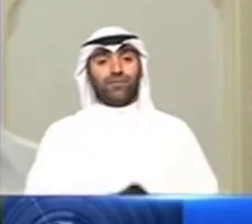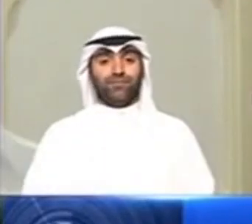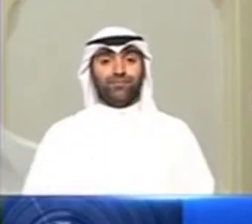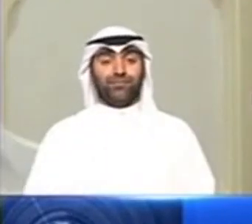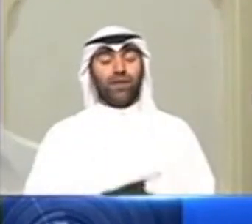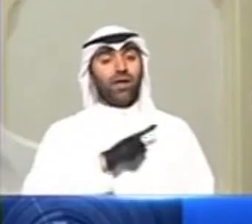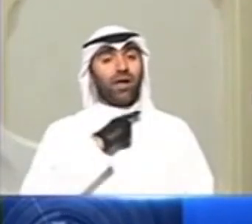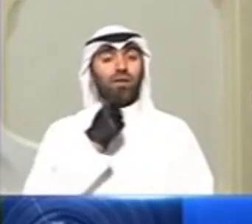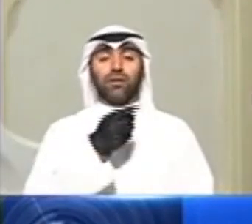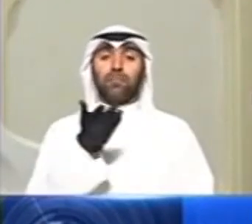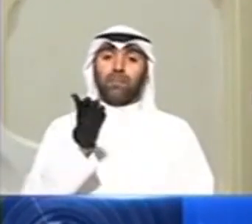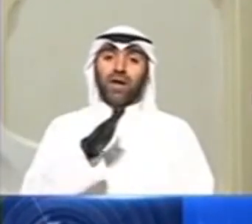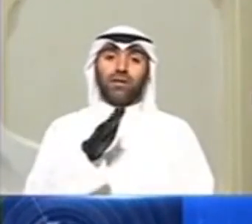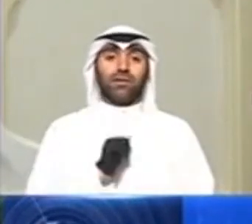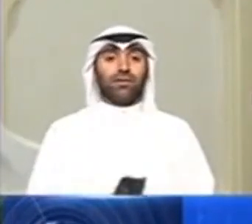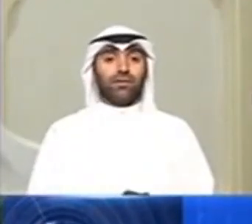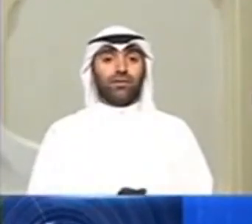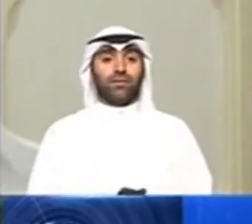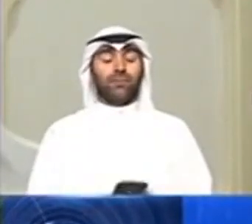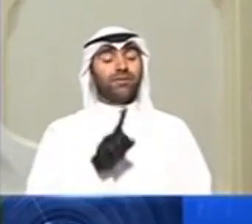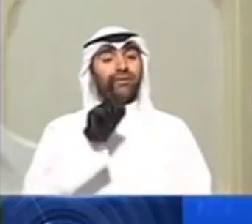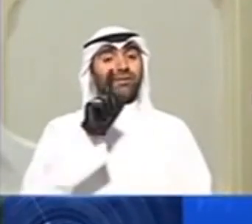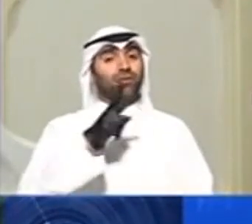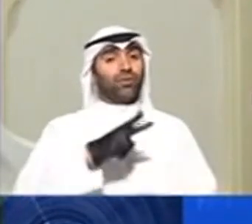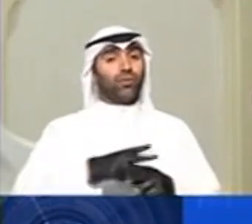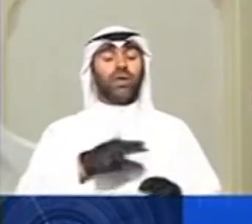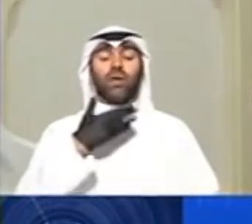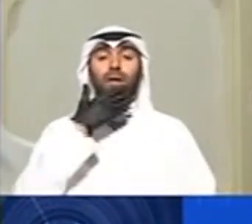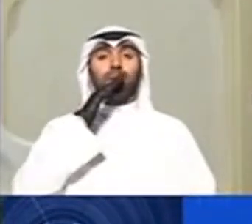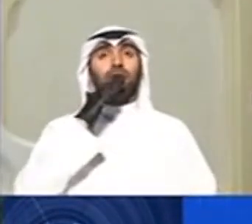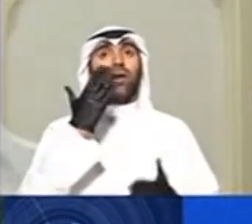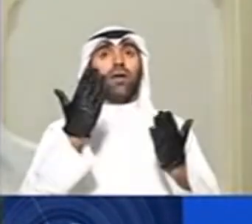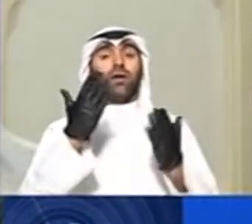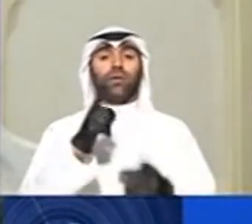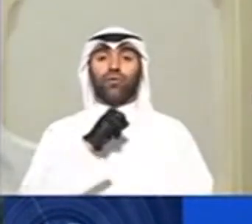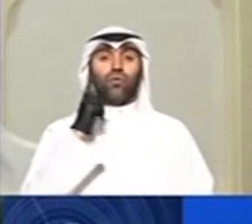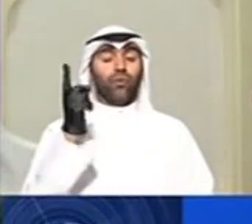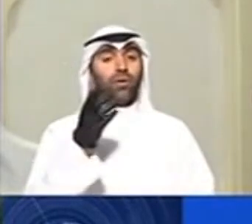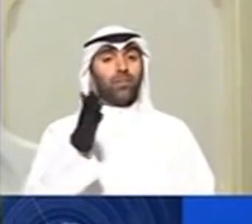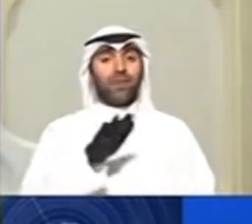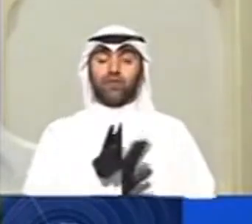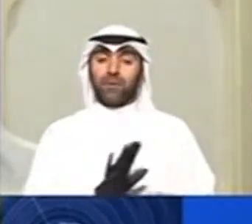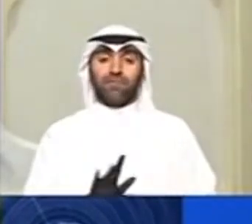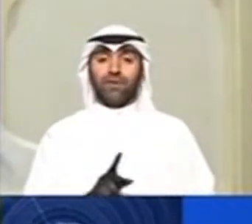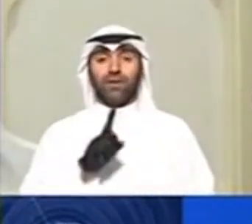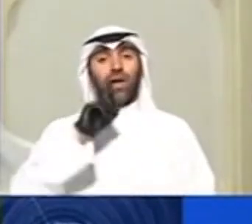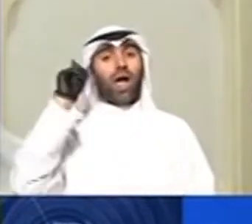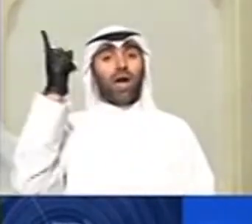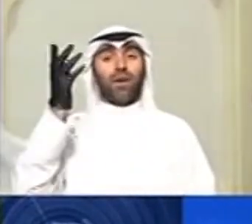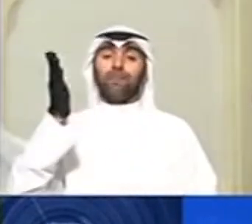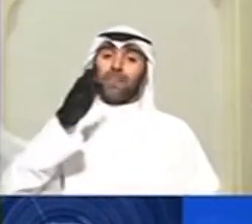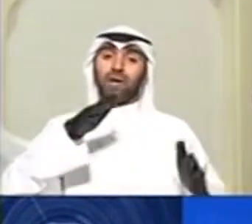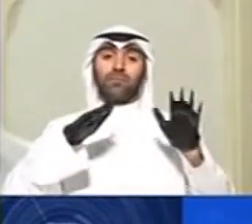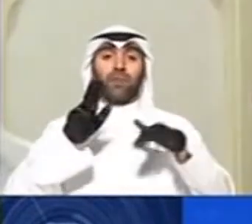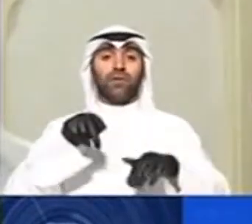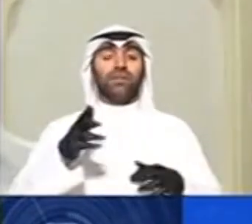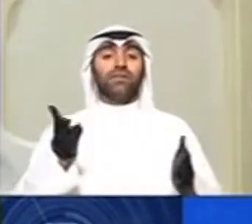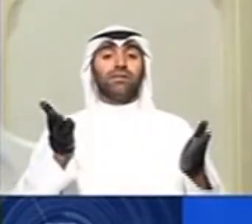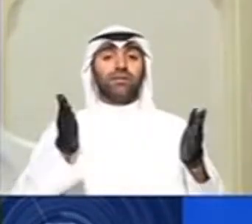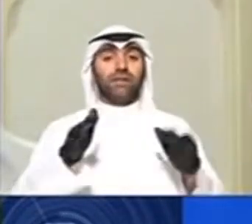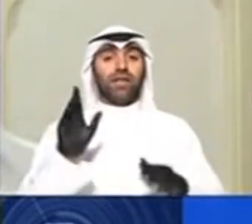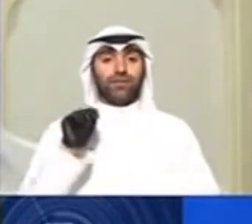الوقت، ولكن كان انتشارهم محدود في هذاك الوقت. اليوم نواجه كورونا جديد،